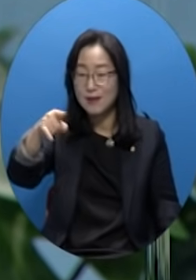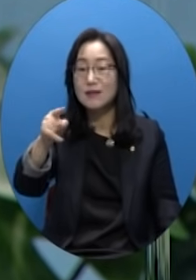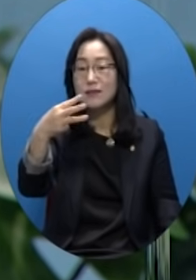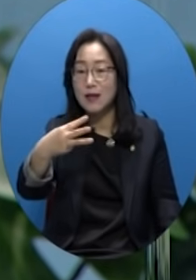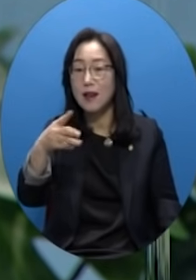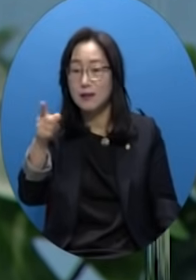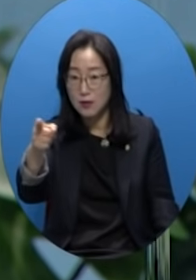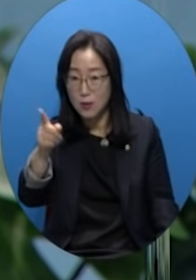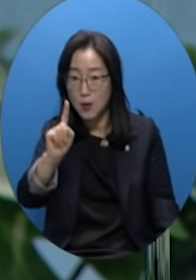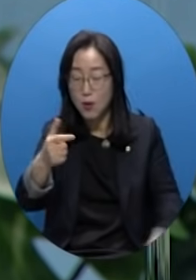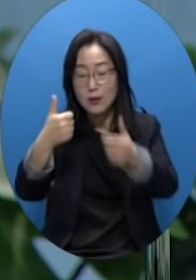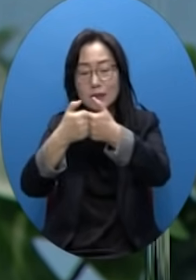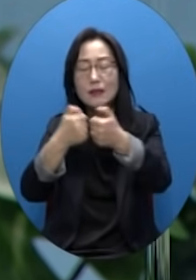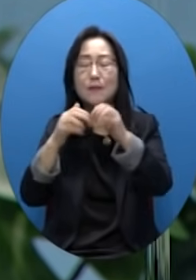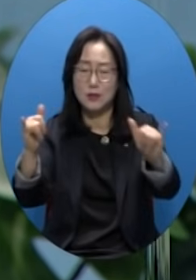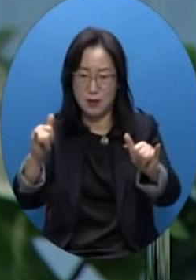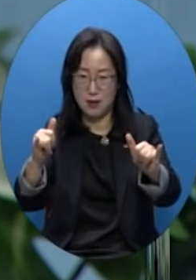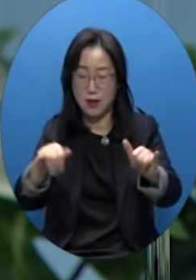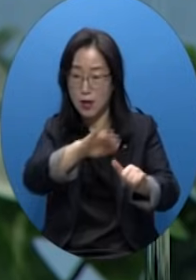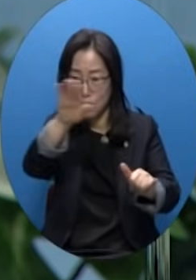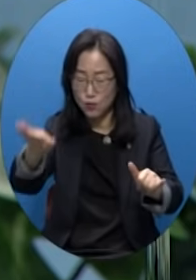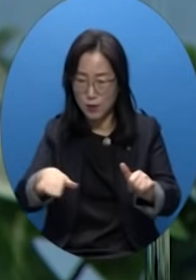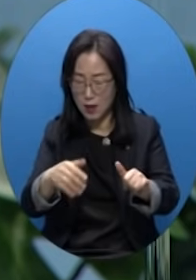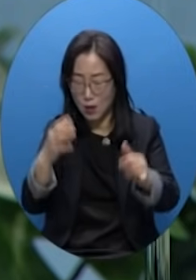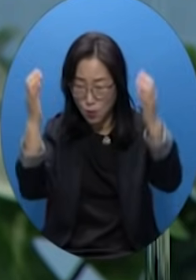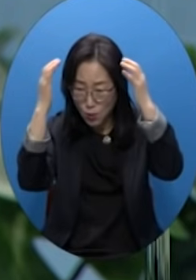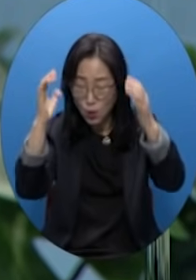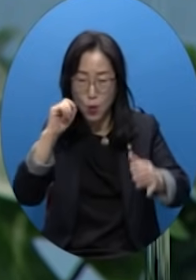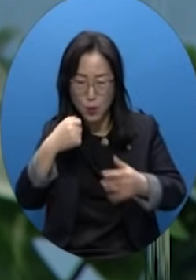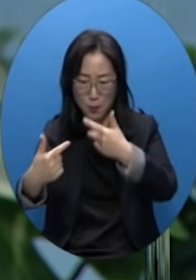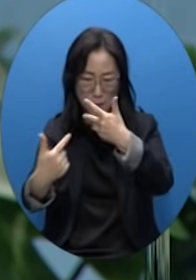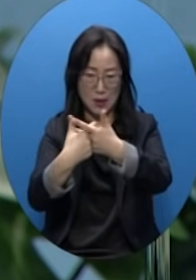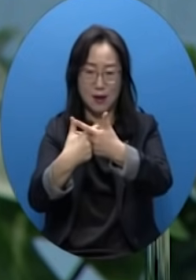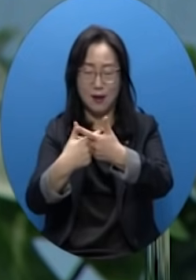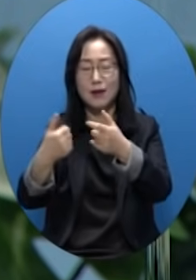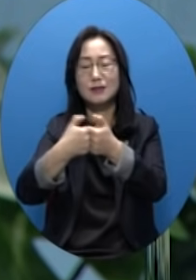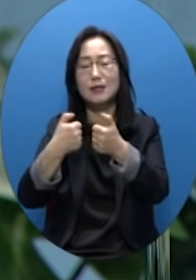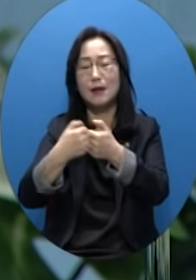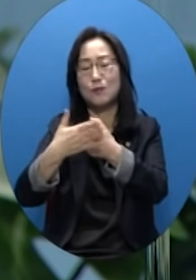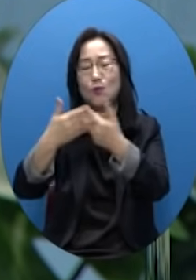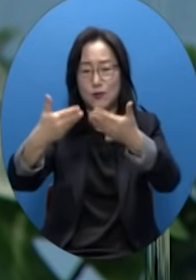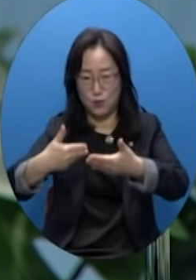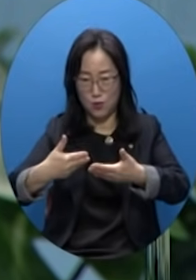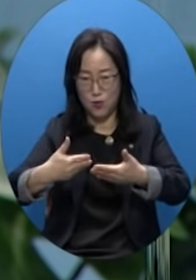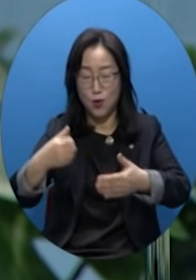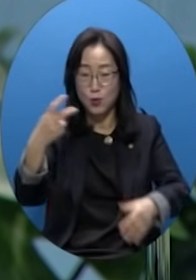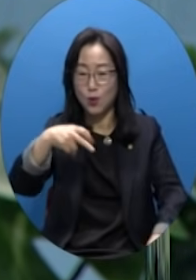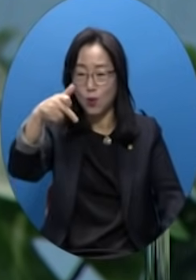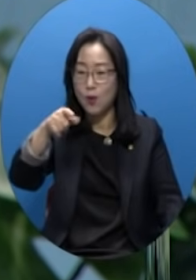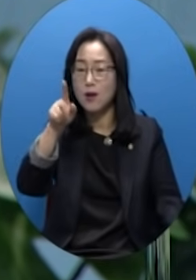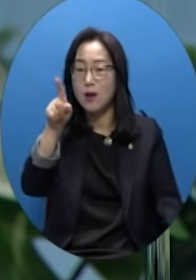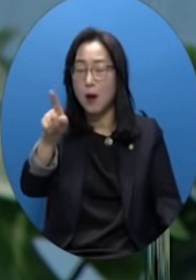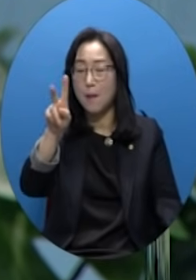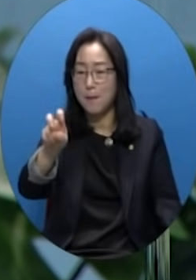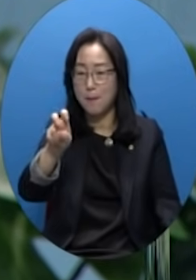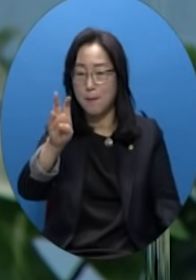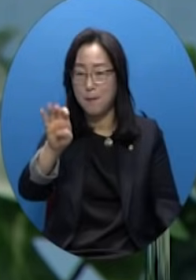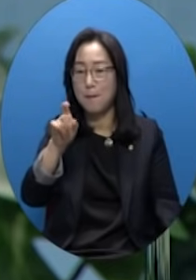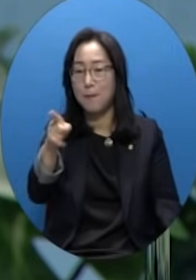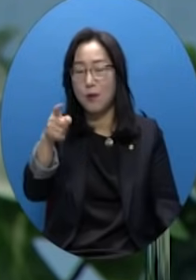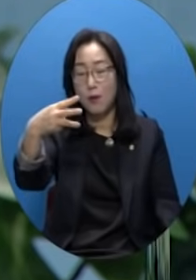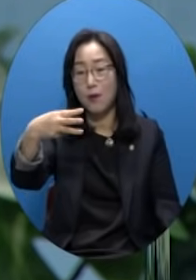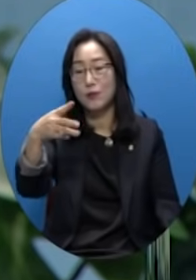고통과 어려움을 알고 상담 배신 우리를 의뢰해 주신 분 뽀 든 컴 포토 위로 자로 되어 있습니다